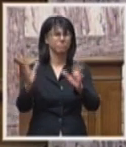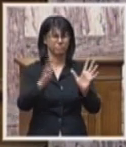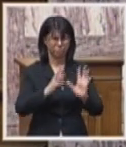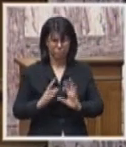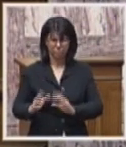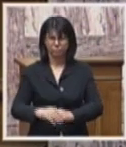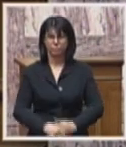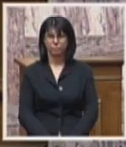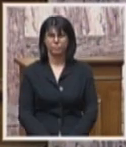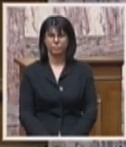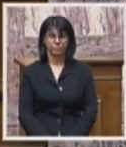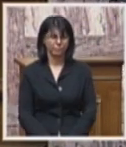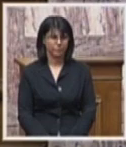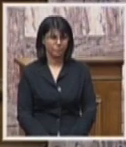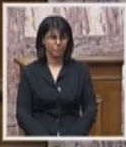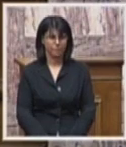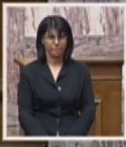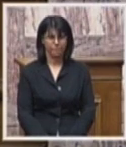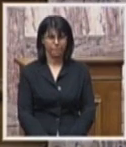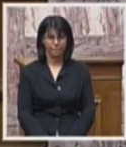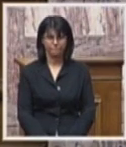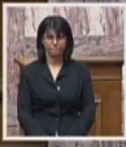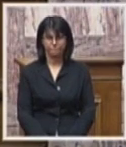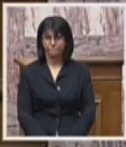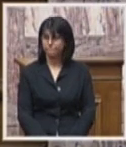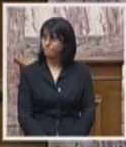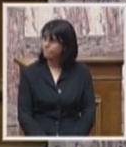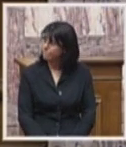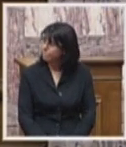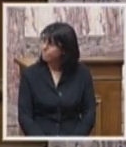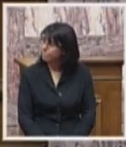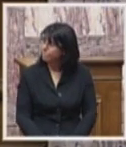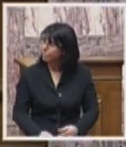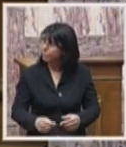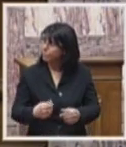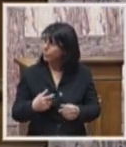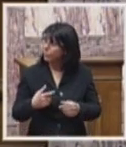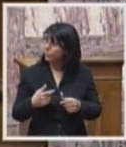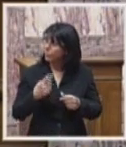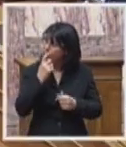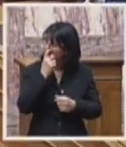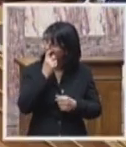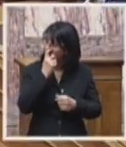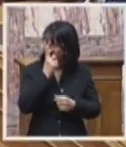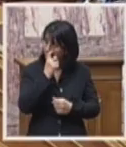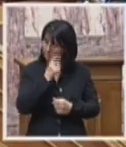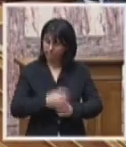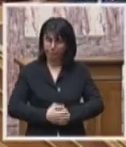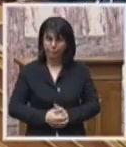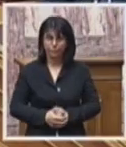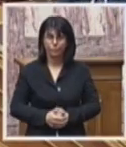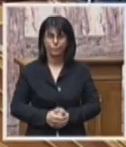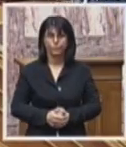πιο δημοκρατική, ακόμα πιο συμμετοχική, πράγματι ακούγοντας πολλές από τις φωνές που είναι έξω σε αυτή την πλατεία. Ευχαριστώ πολύ.